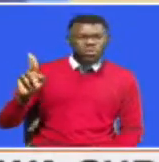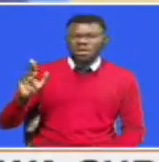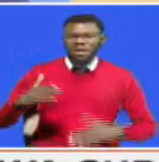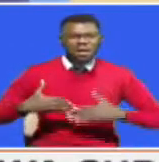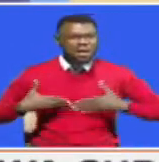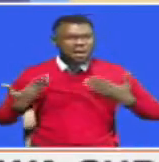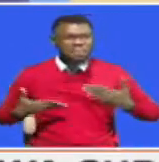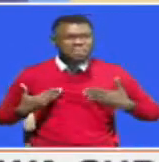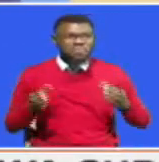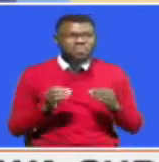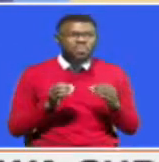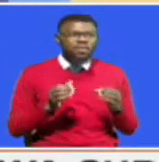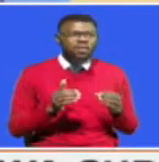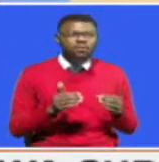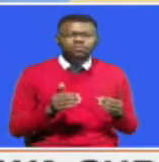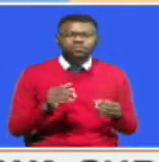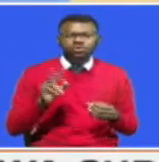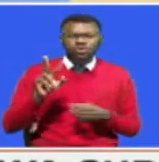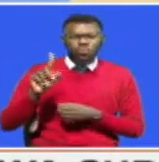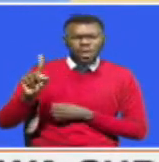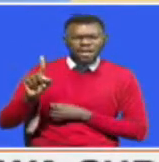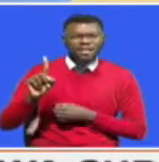small brigade of